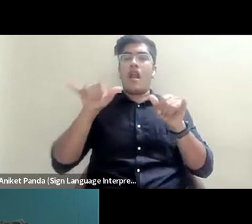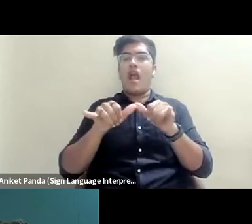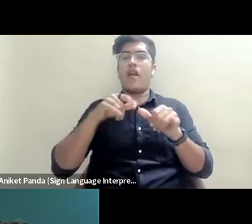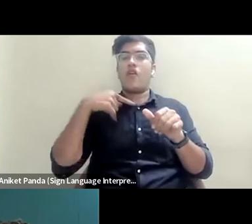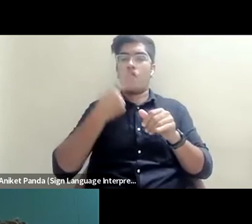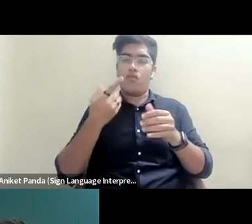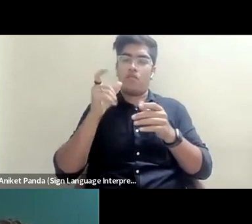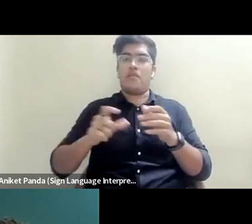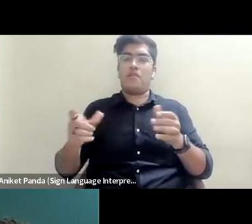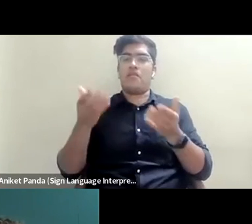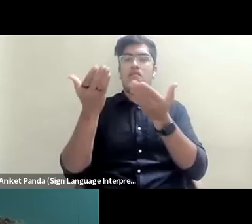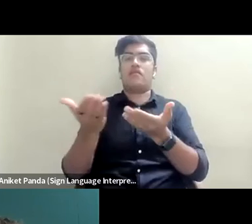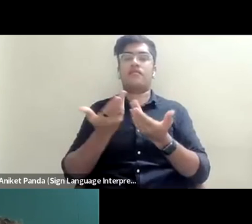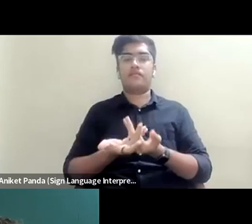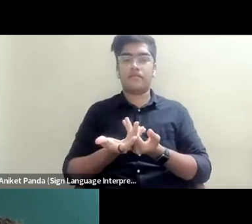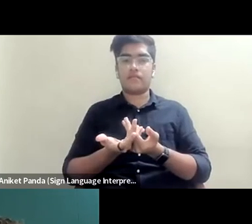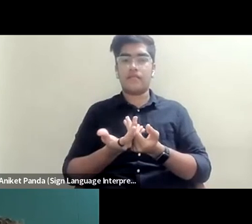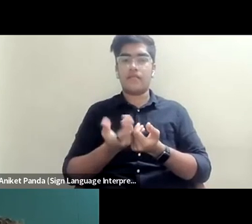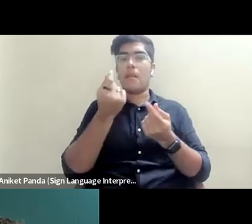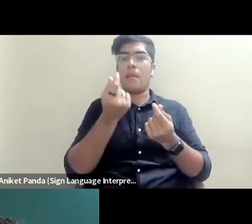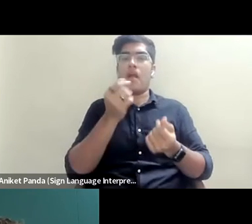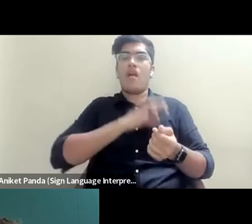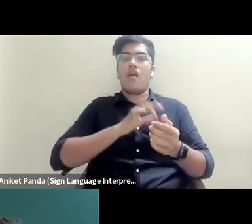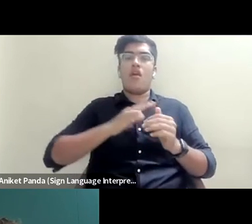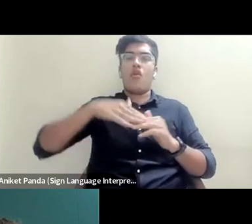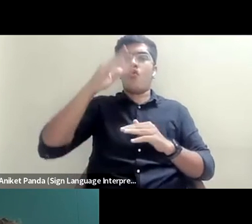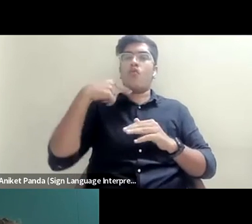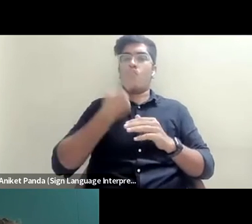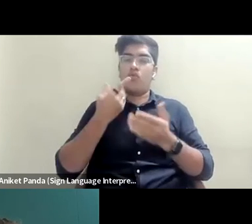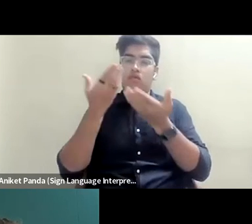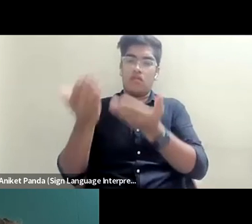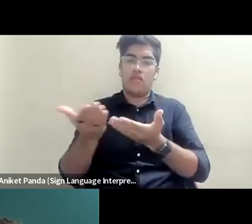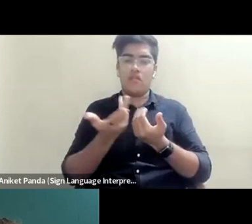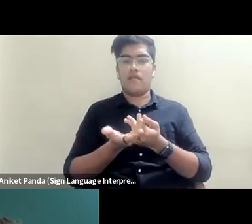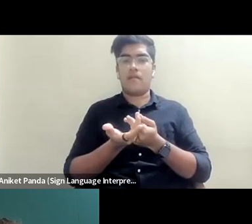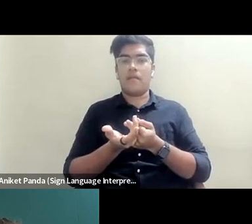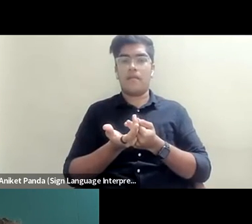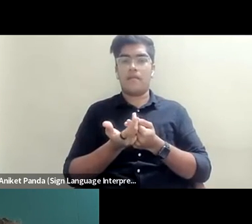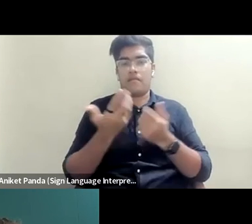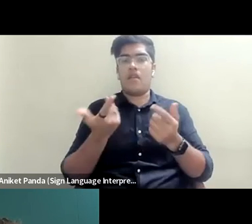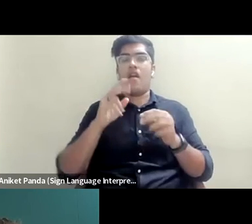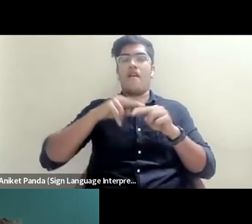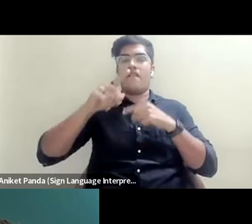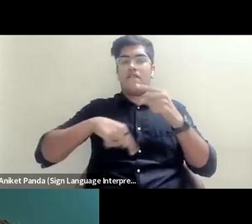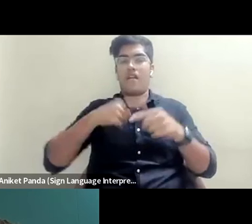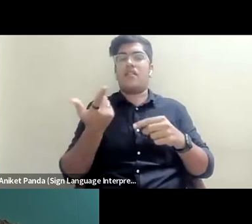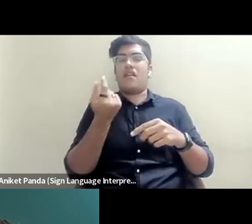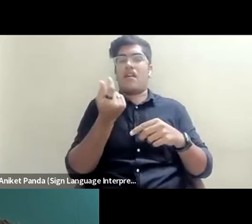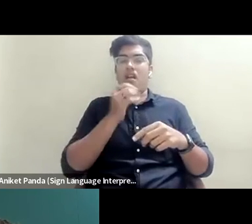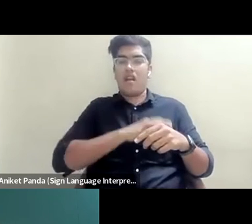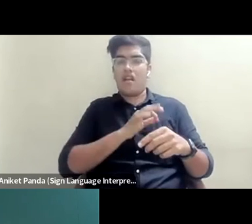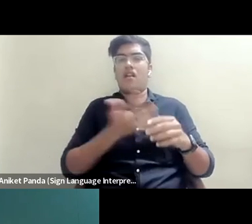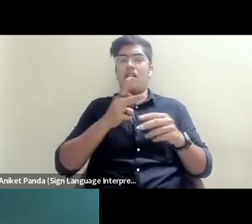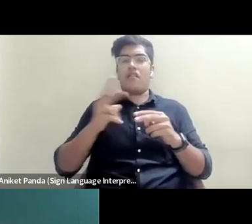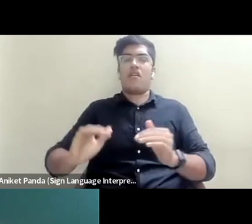है, सबसे ज्यादा पैसा वाला भी वही है। वो मतलब पैसा मतलब फैक्ट्रियां जो भी है, मतलब अभी